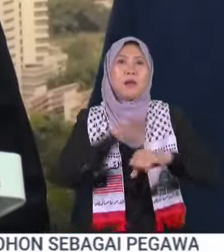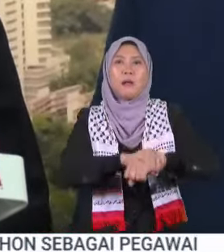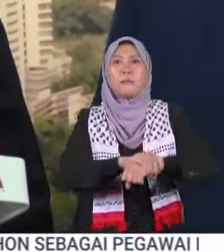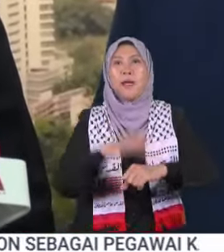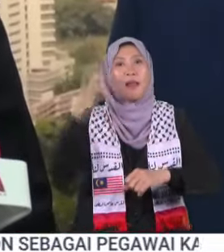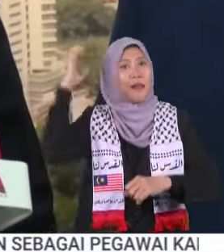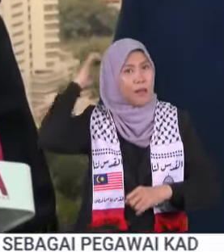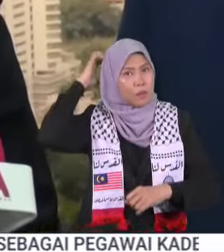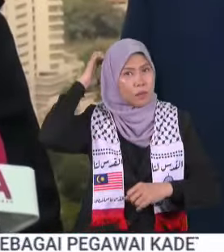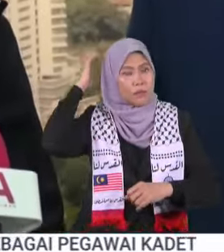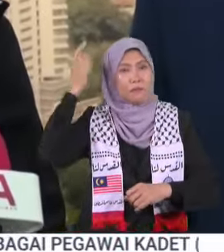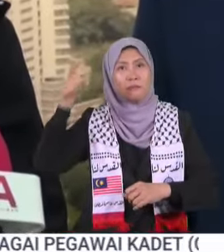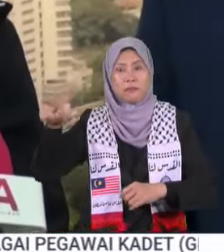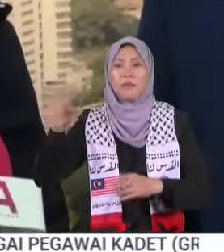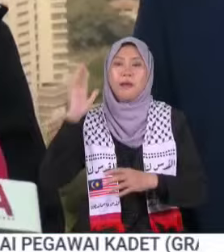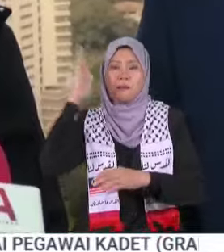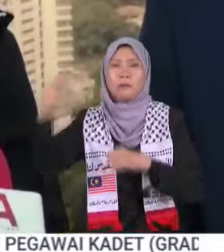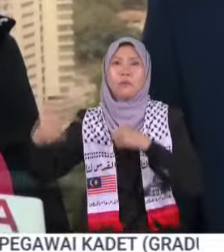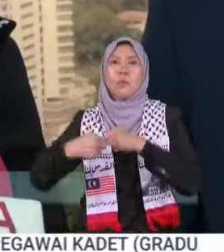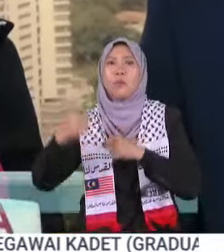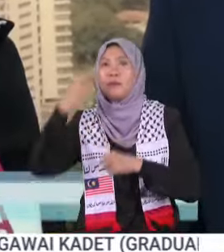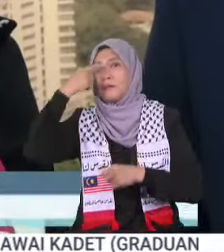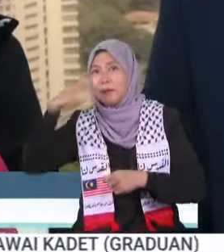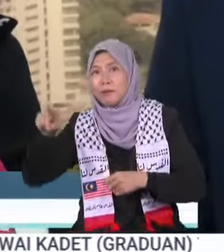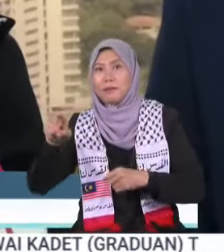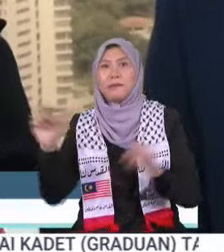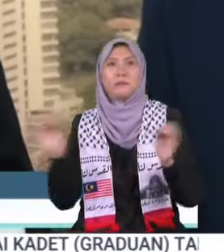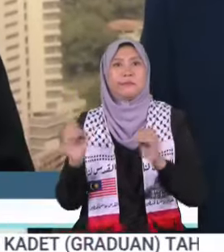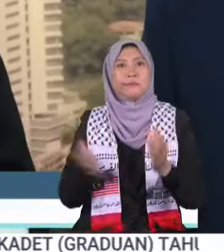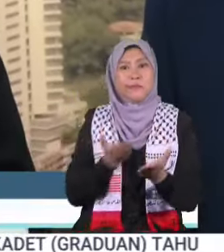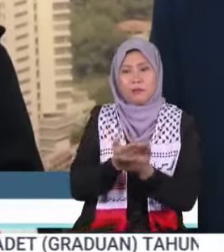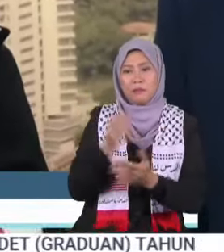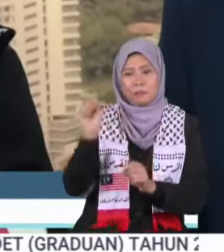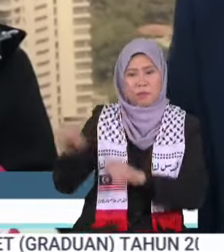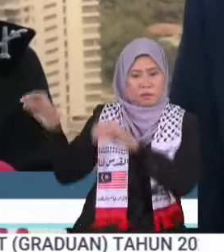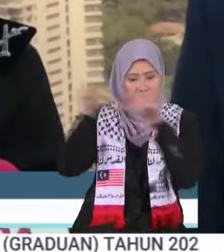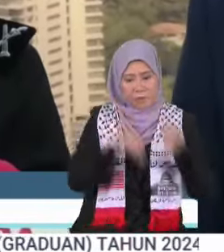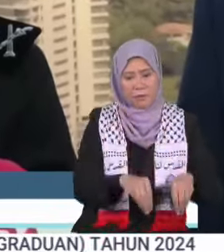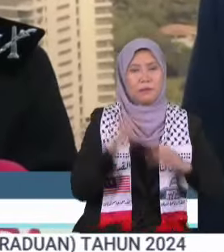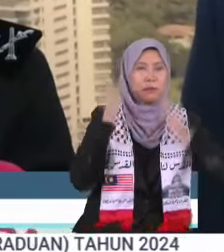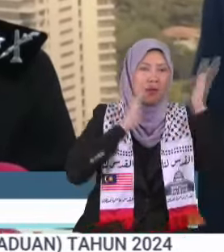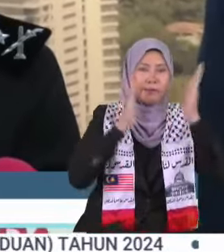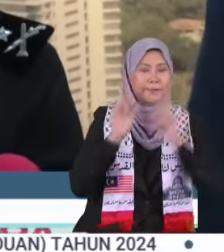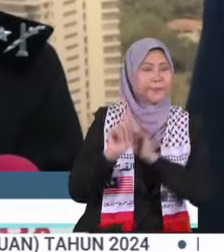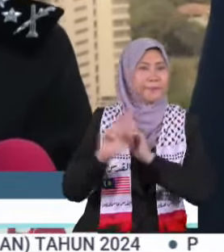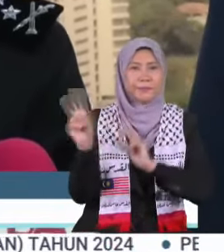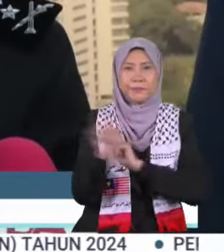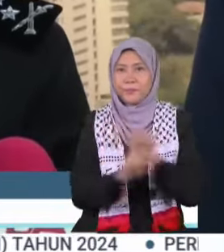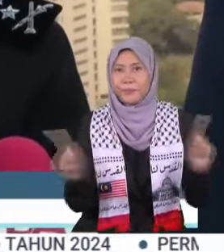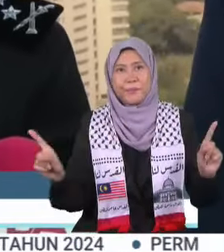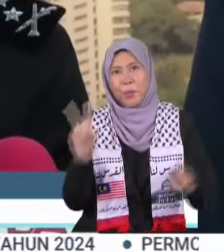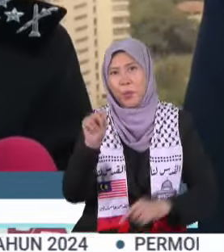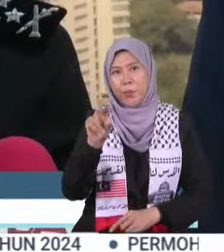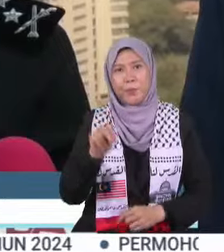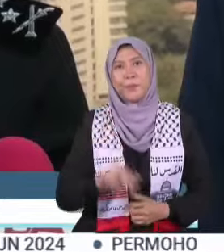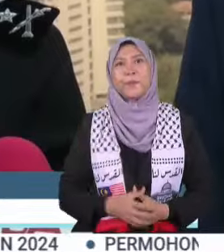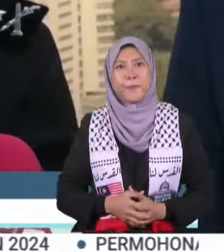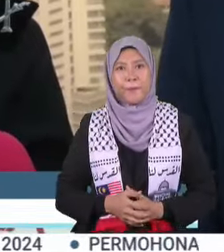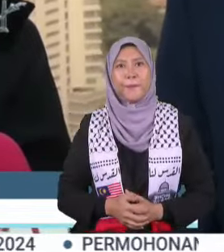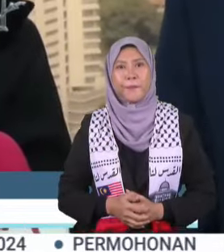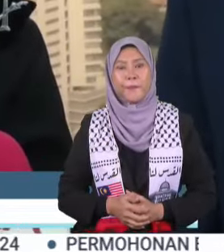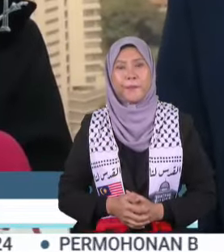bakal menghadapi pertuduhan di Thailand Dan Tiada cadangan untuk diekstradisi ke Malaysia dadah dan bahan